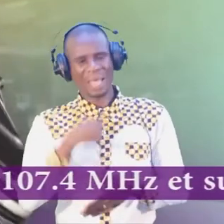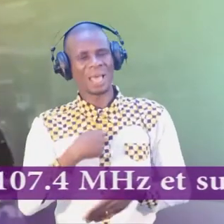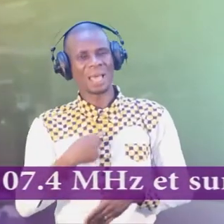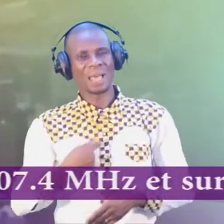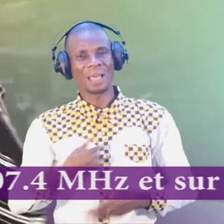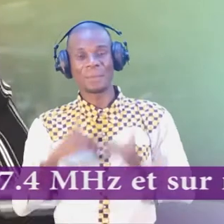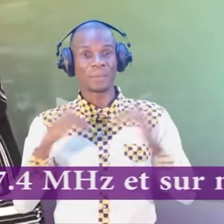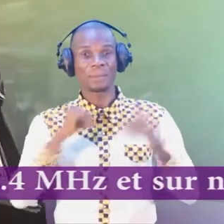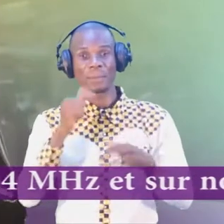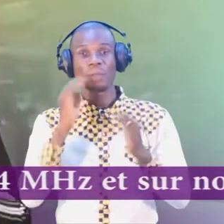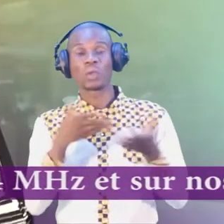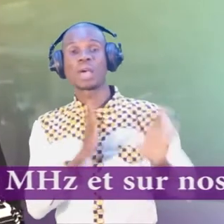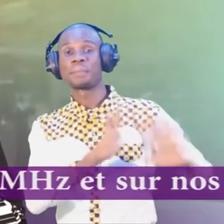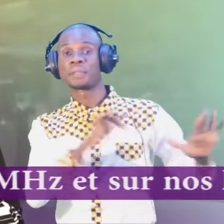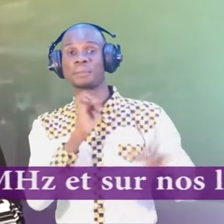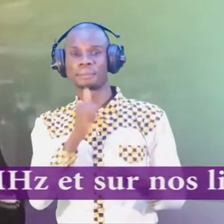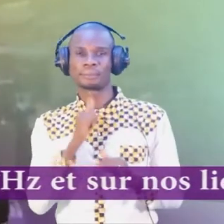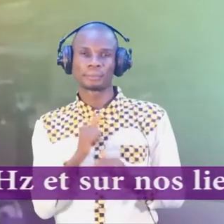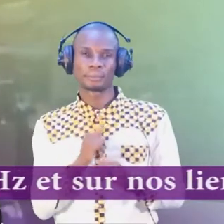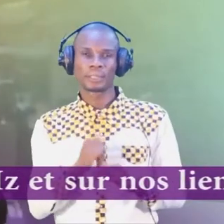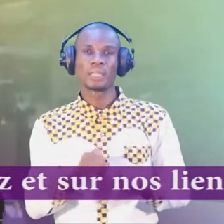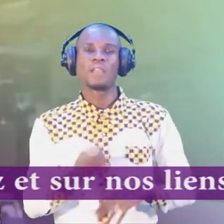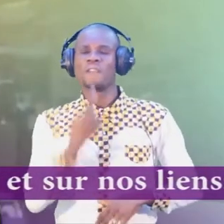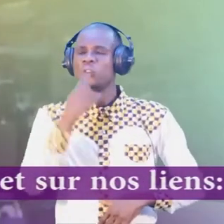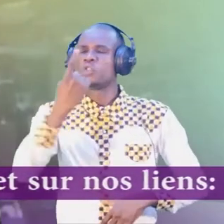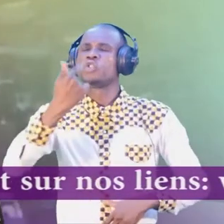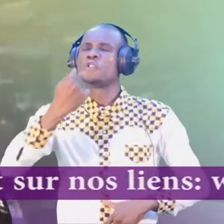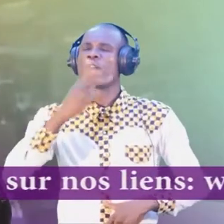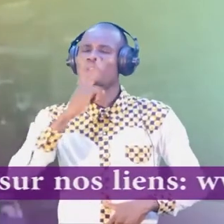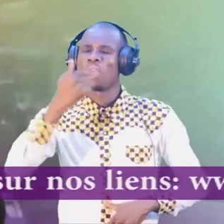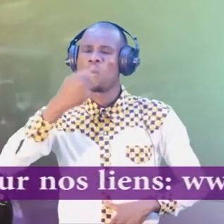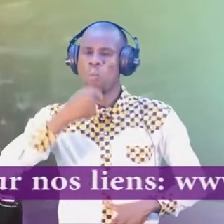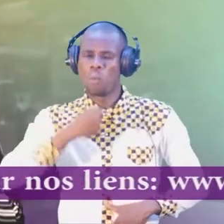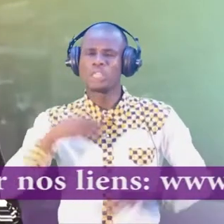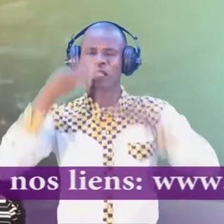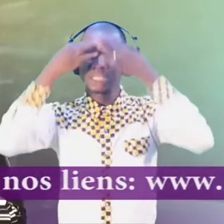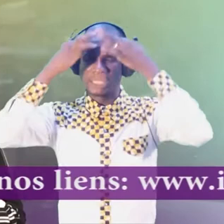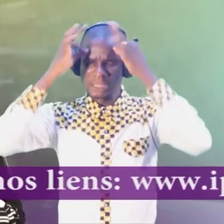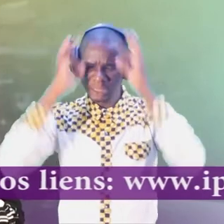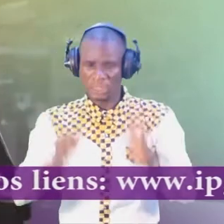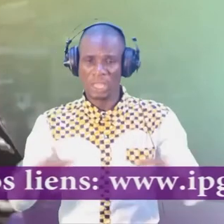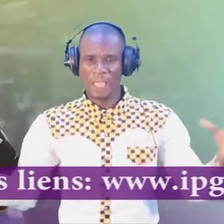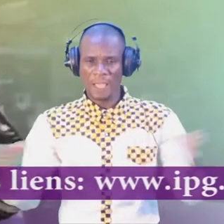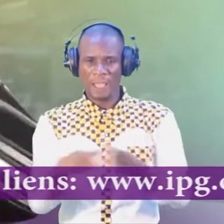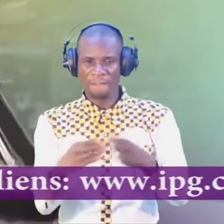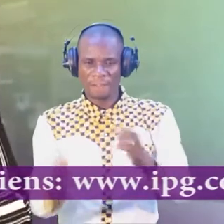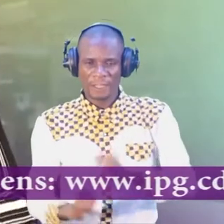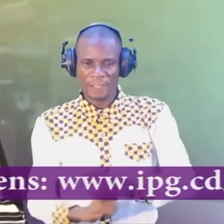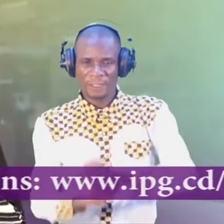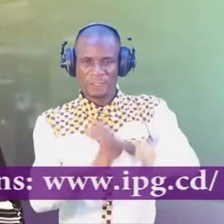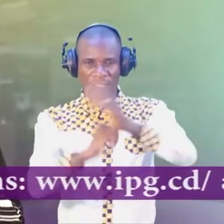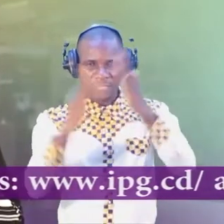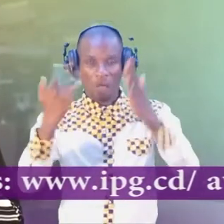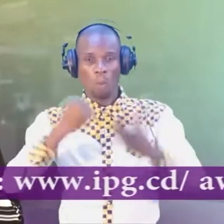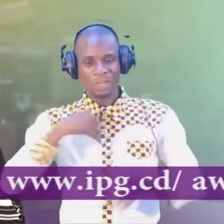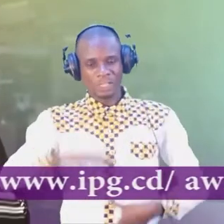Kila siku tumia glasi nane ya maji. Kila maja ukisikia hamu ya kuvuta, chukua glasi moja ya